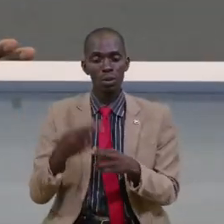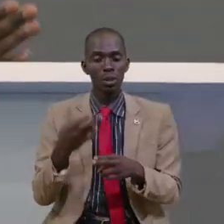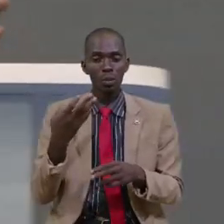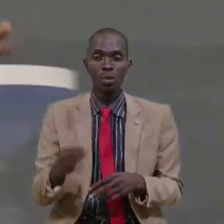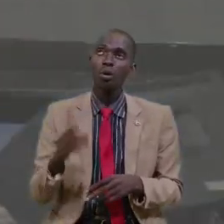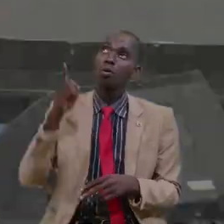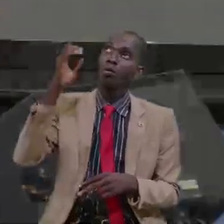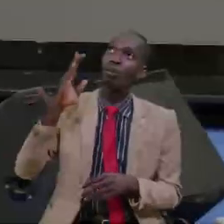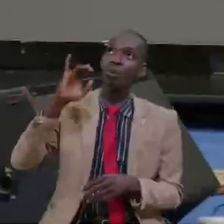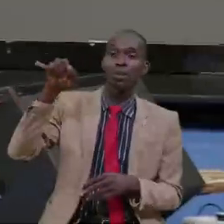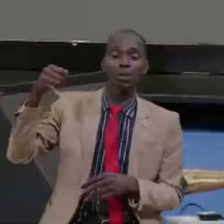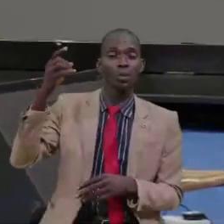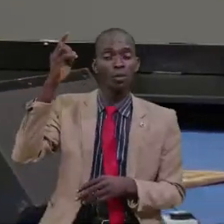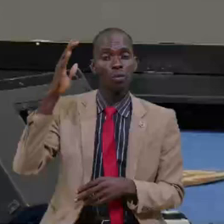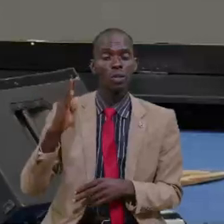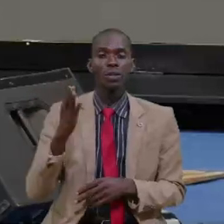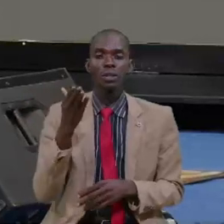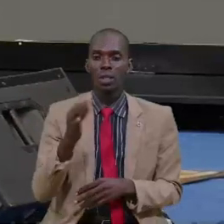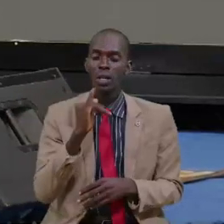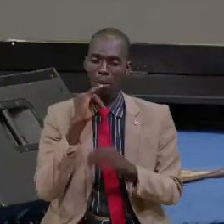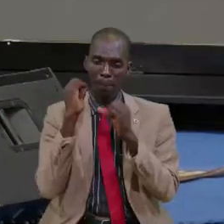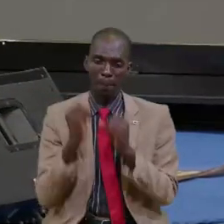de Dieu, Jéhovah, il y a la